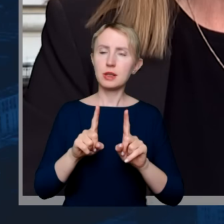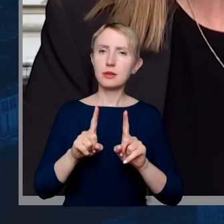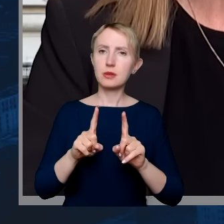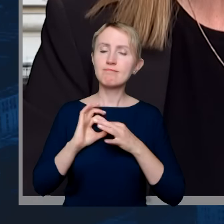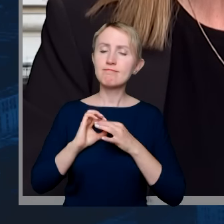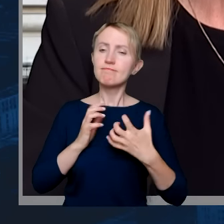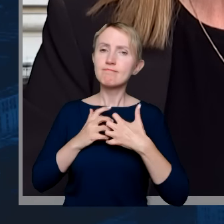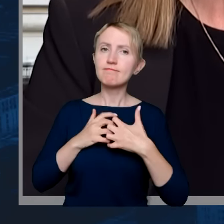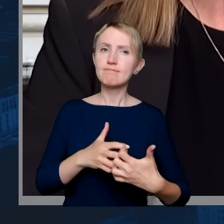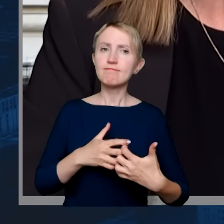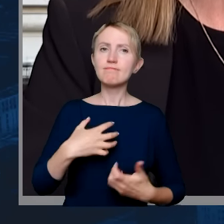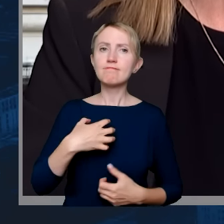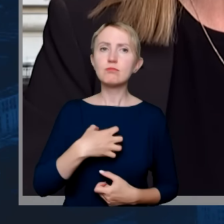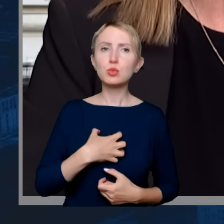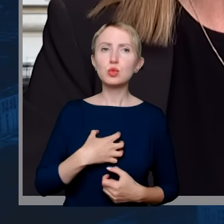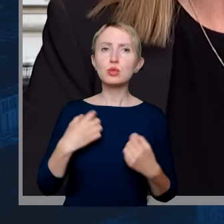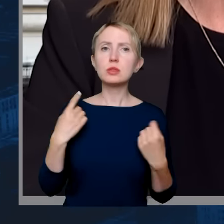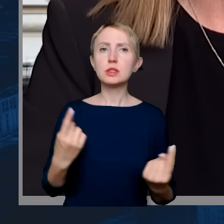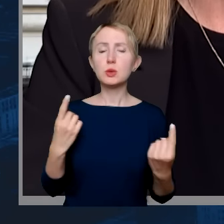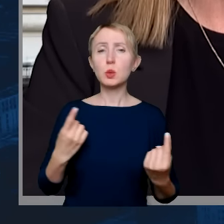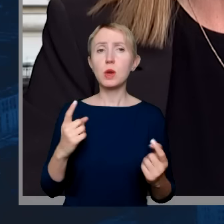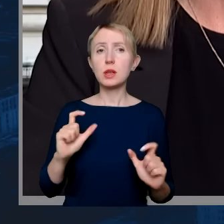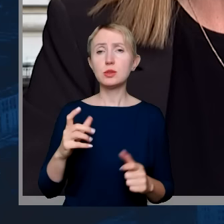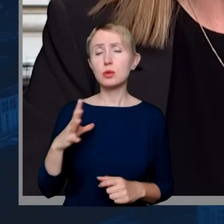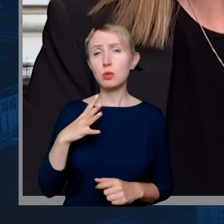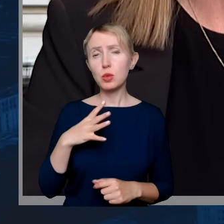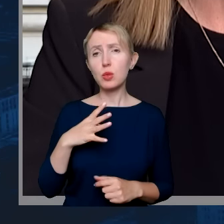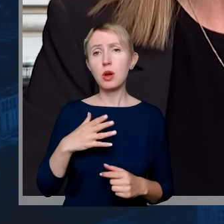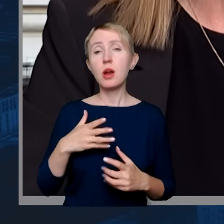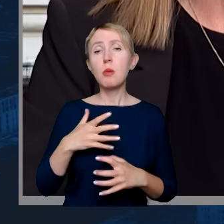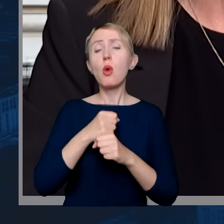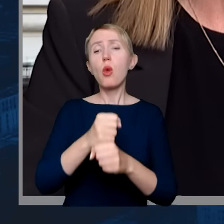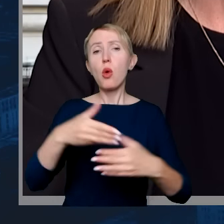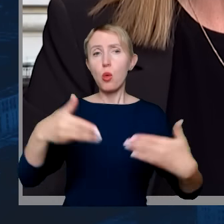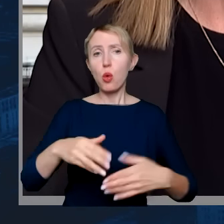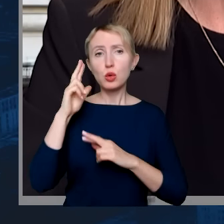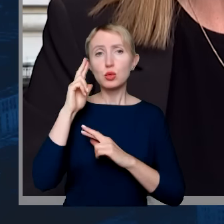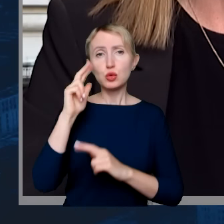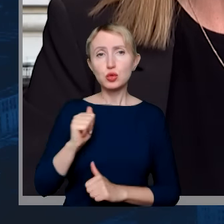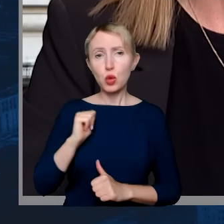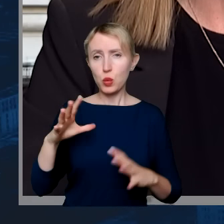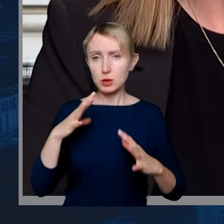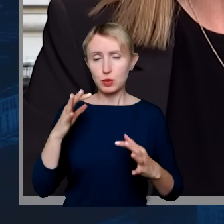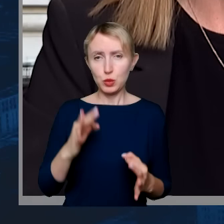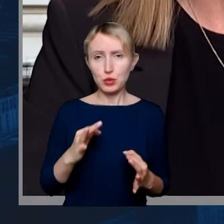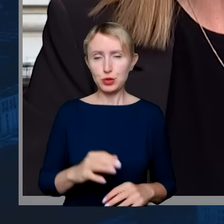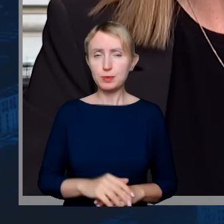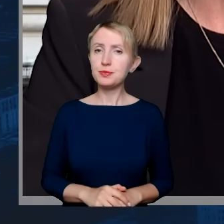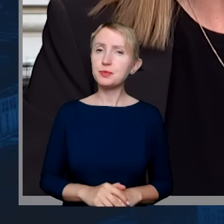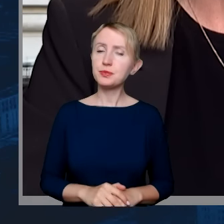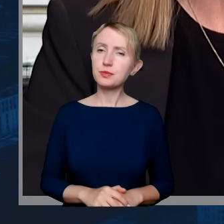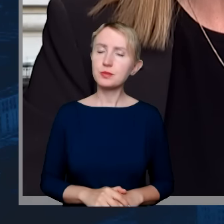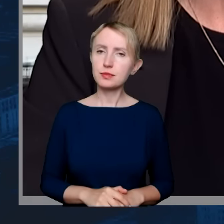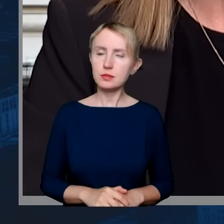z tym, co się wydarzyło, bo uroczystości pogrzebowe tego żołnierza w dniu dzisiejszym przecież były. Natomiast